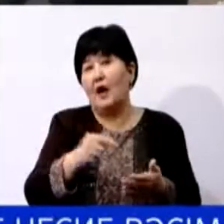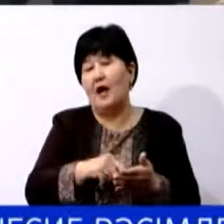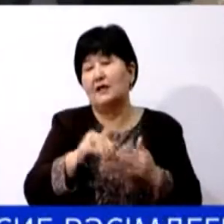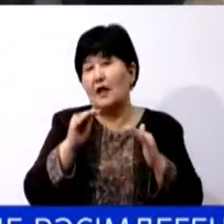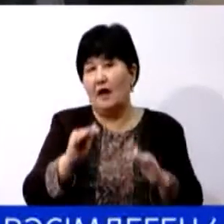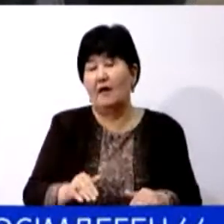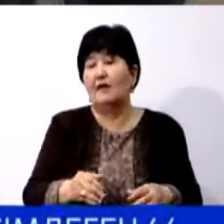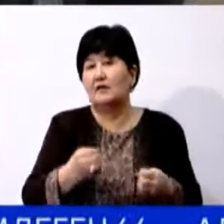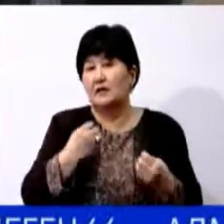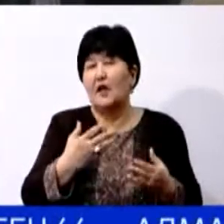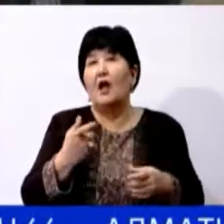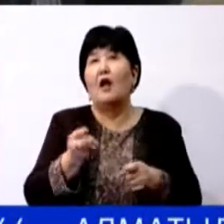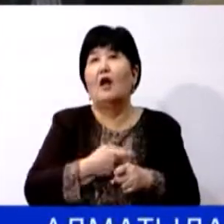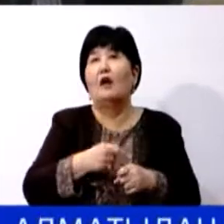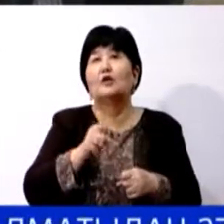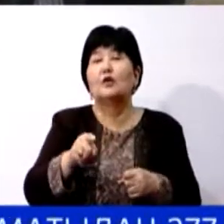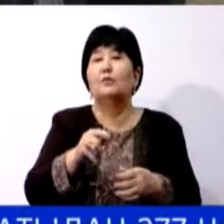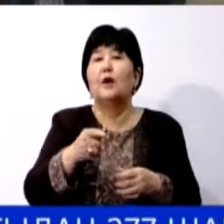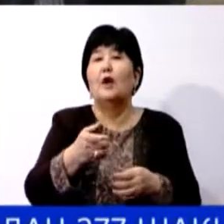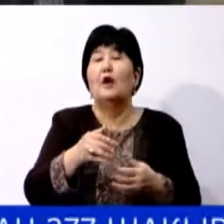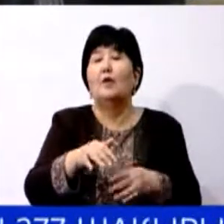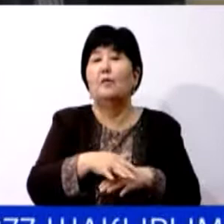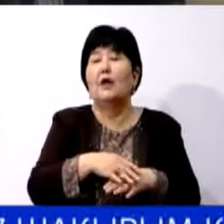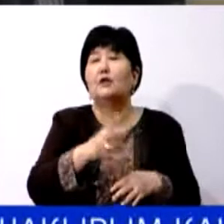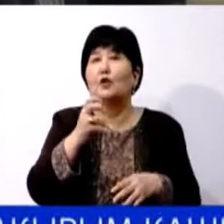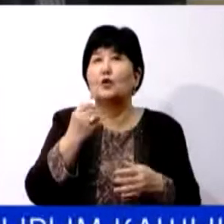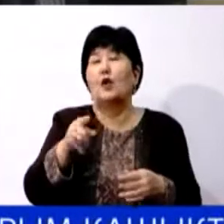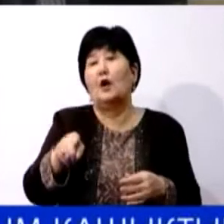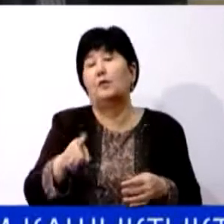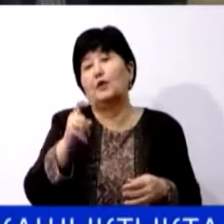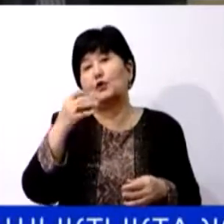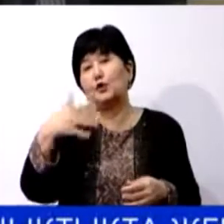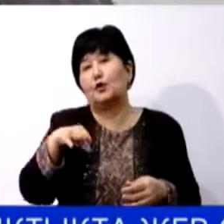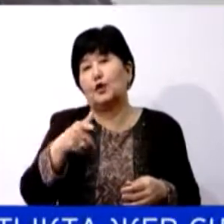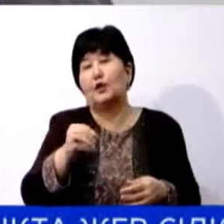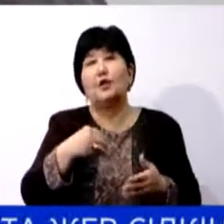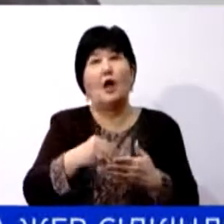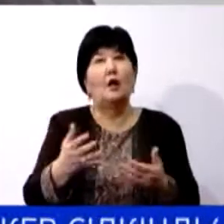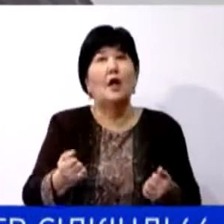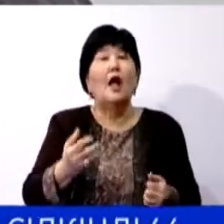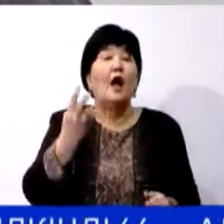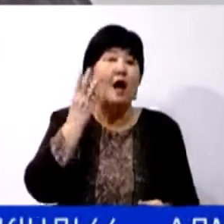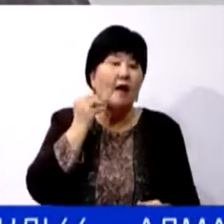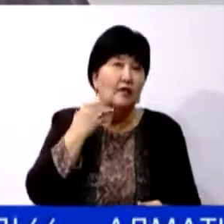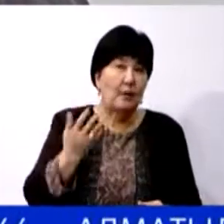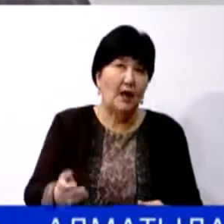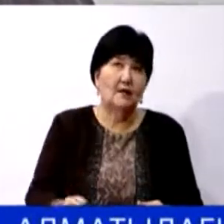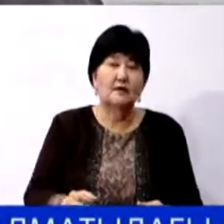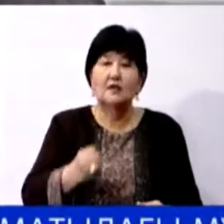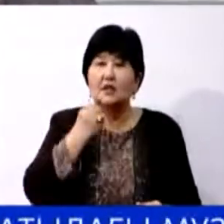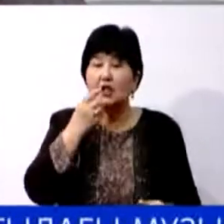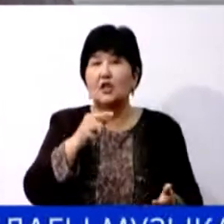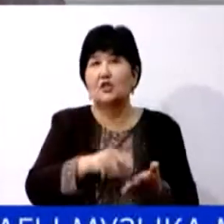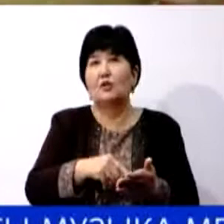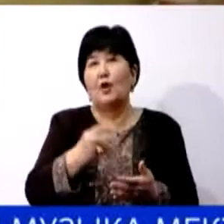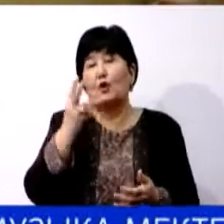қылмақты. Картоп нарадан мысалы базарда 200 теңге болатын, нарада картоп 150 теңгеден алып жатырмын. Алма жақсы бағада